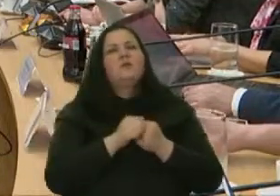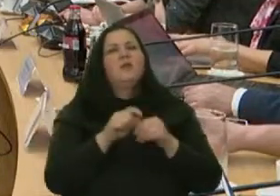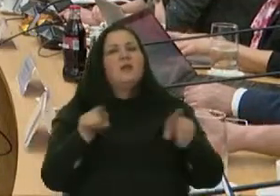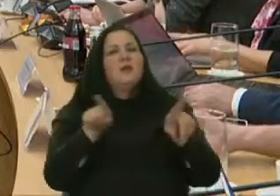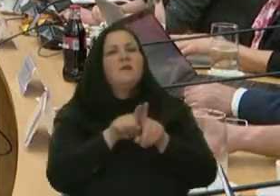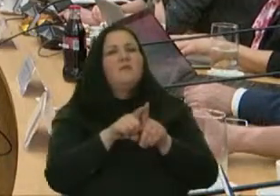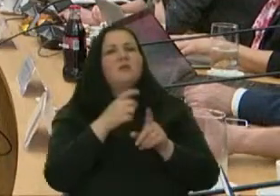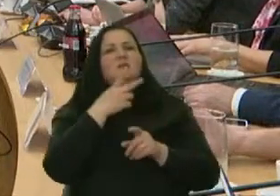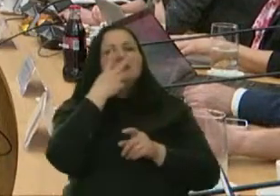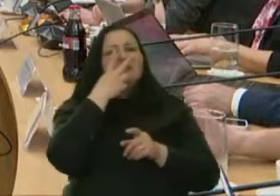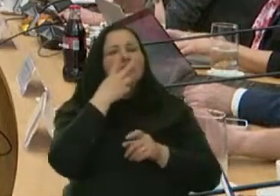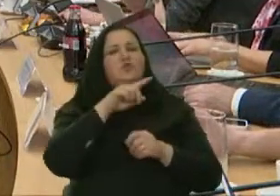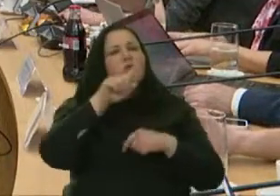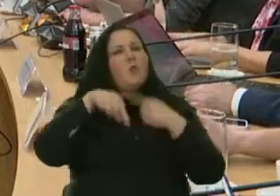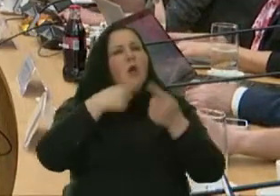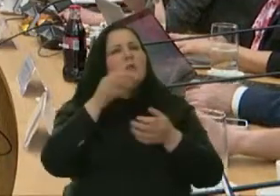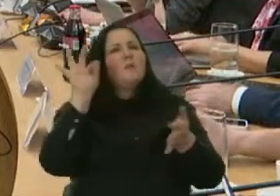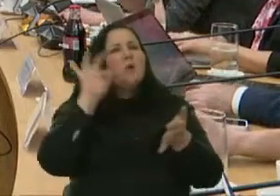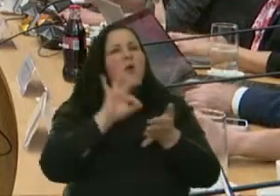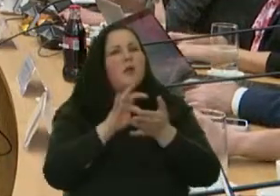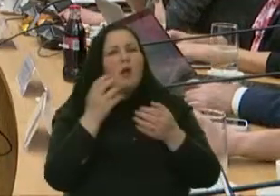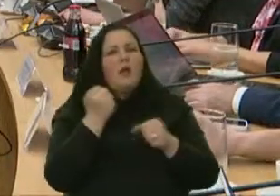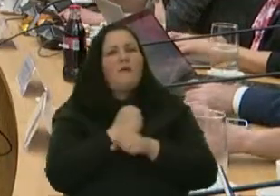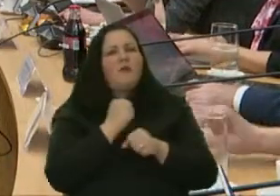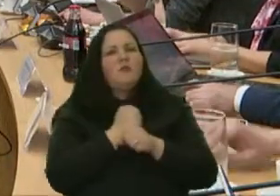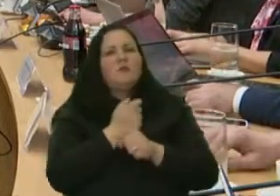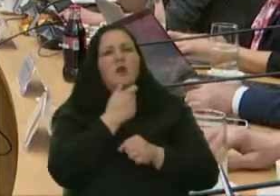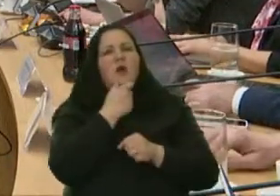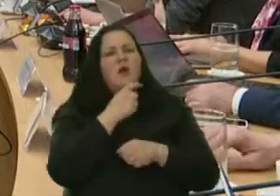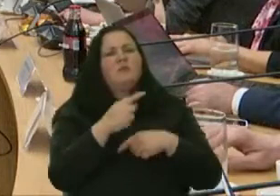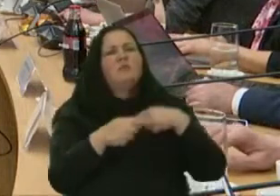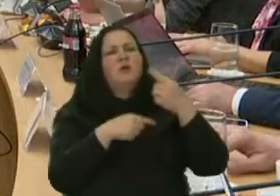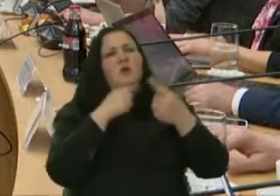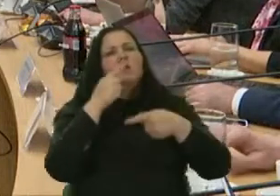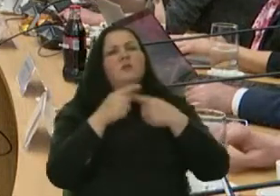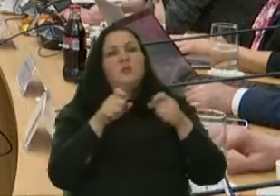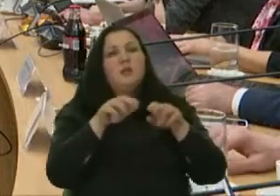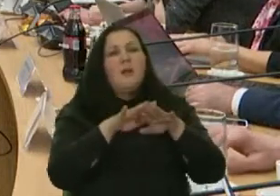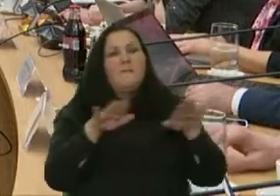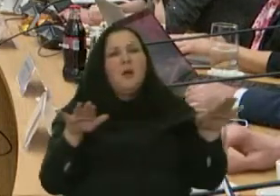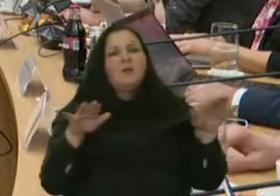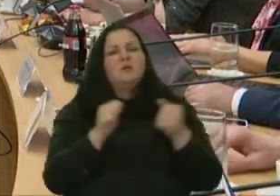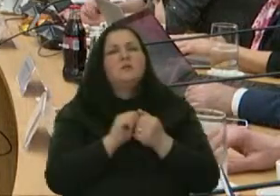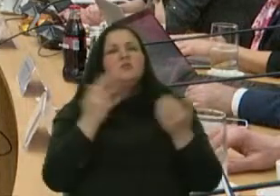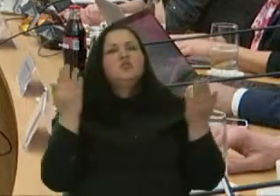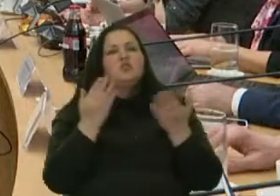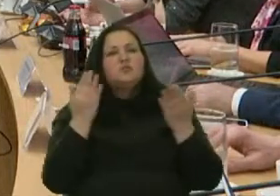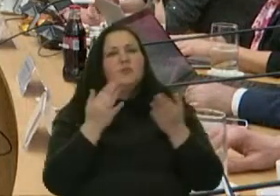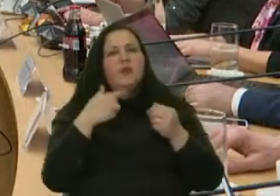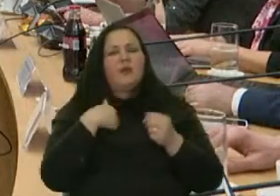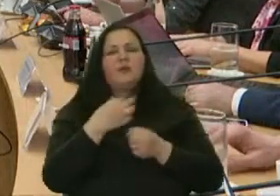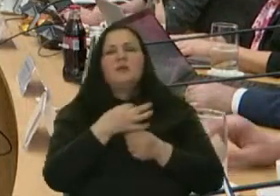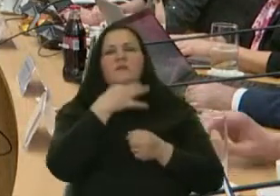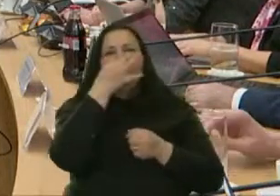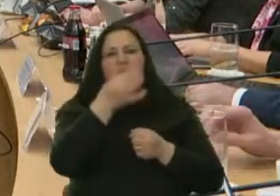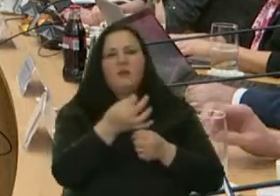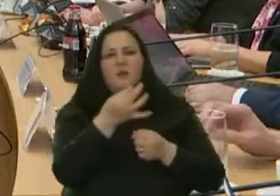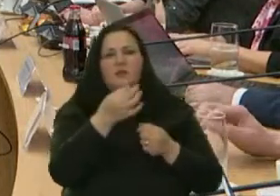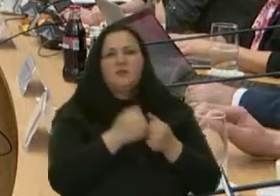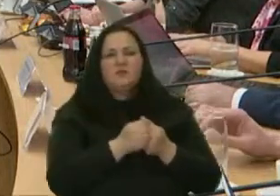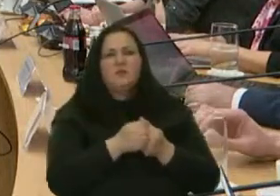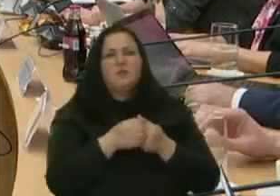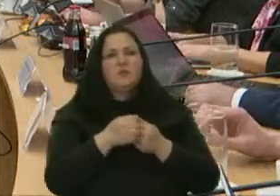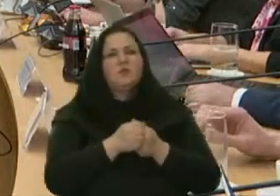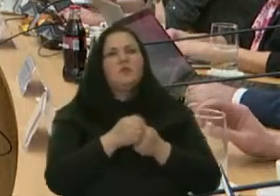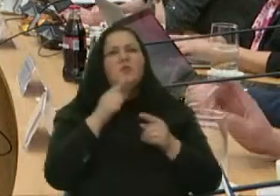văzut și cu alte promisiuni pe care le ați făcut ani de a rândul aici la această masă și pe care când vi le am amintit de exemplu recent